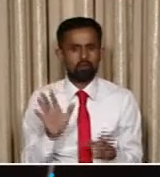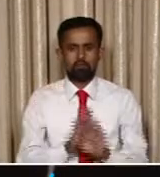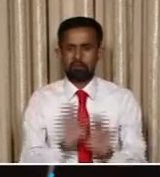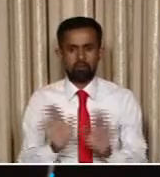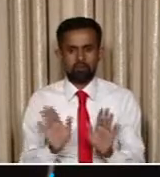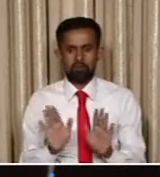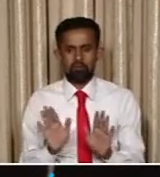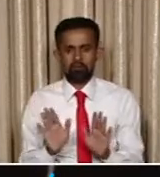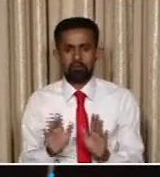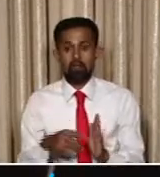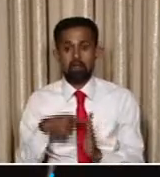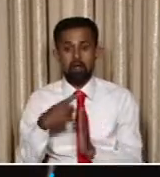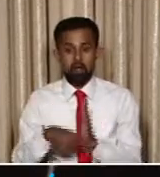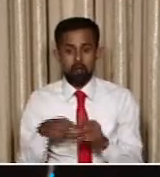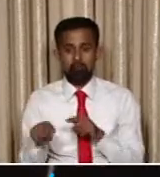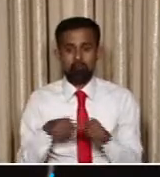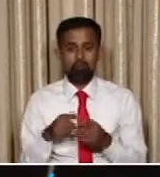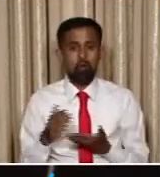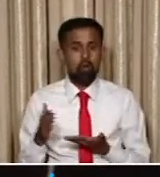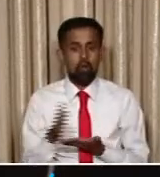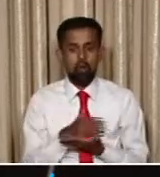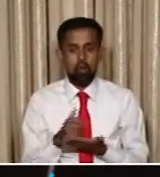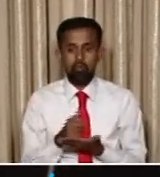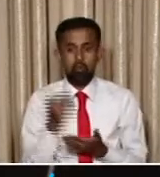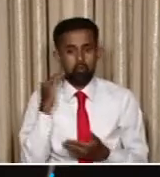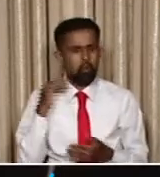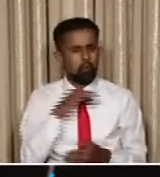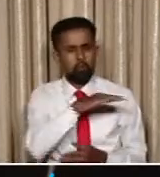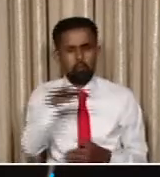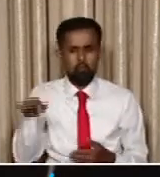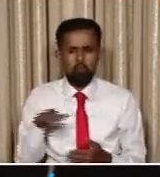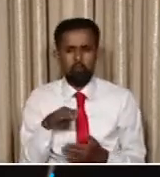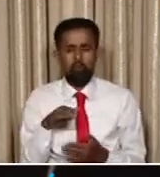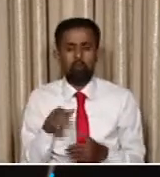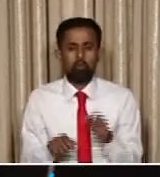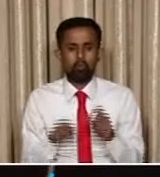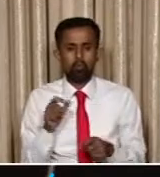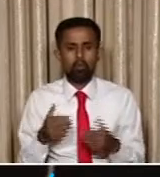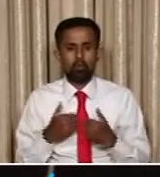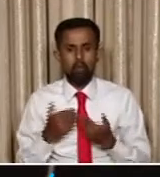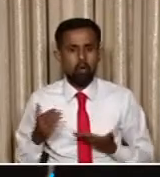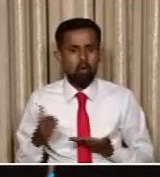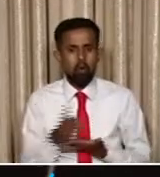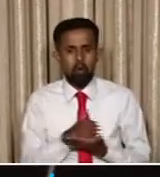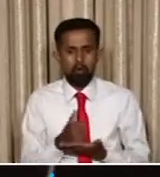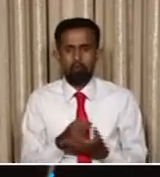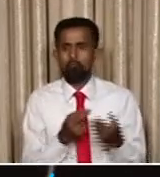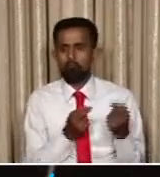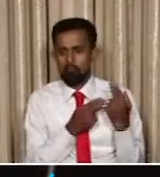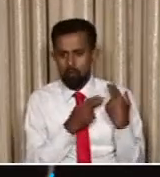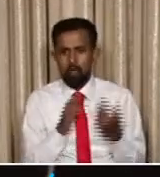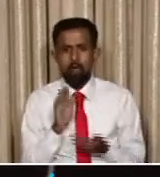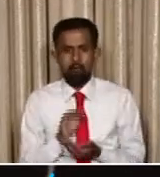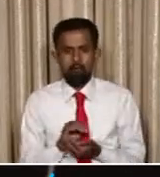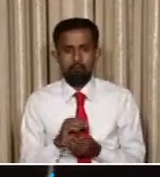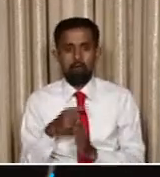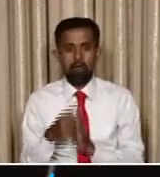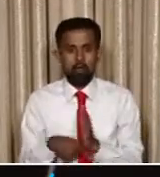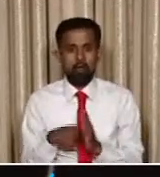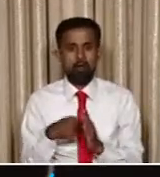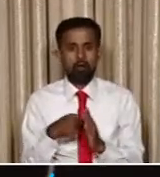අදාළ. රටක් හැටියට අපි සියලු දෙනාම ජනතාවක් හැටියට මේ රටේ පුරවැසියෝ හැටියට අපි සියලු දෙනාටම යුතුයකමක් තියෙනවා මේ රට